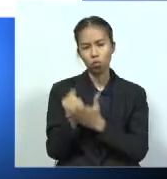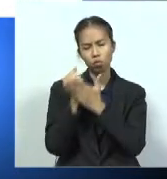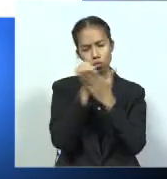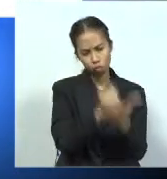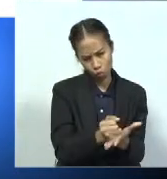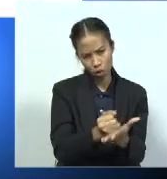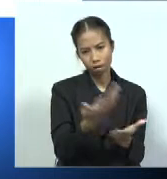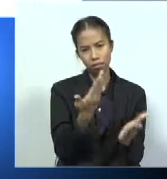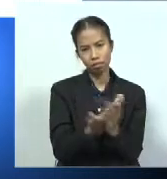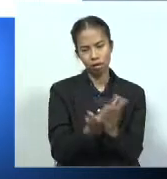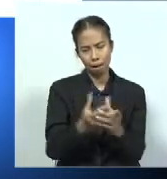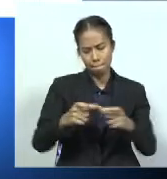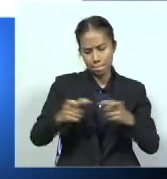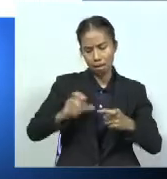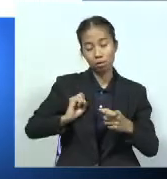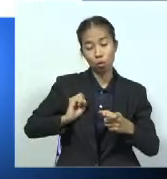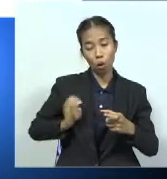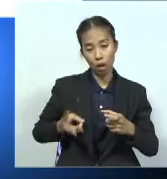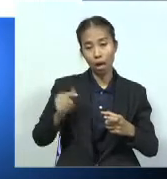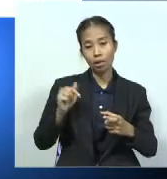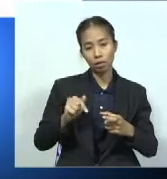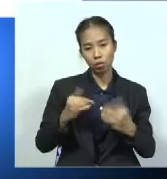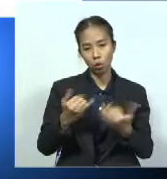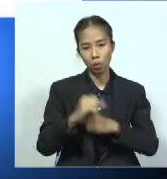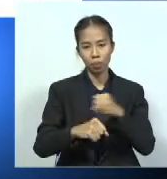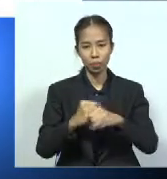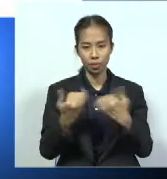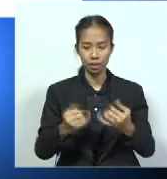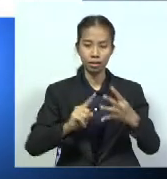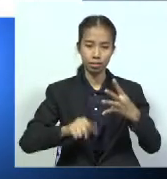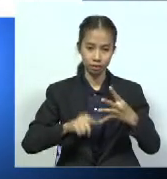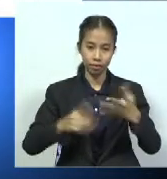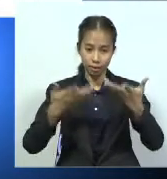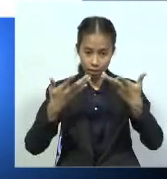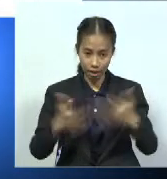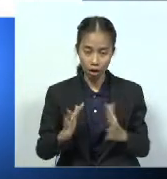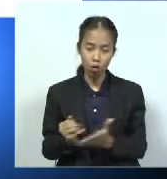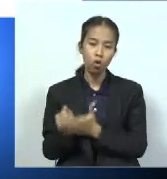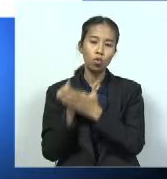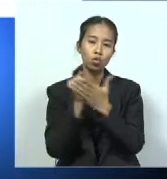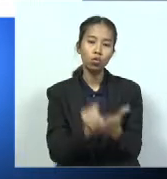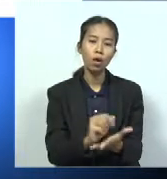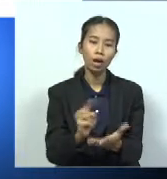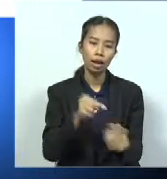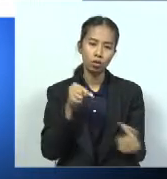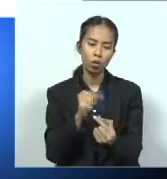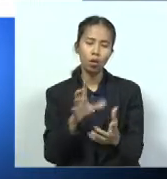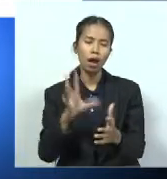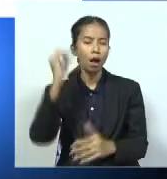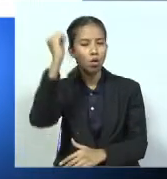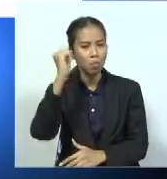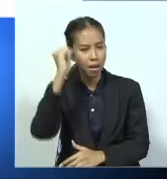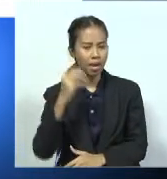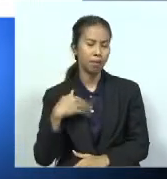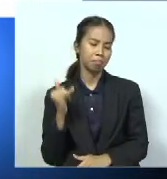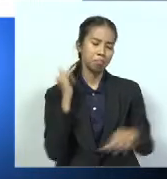ระค่าใช้จ่ายของผู้ที่ถือบัตรสวัสดิการแห่งรัฐในช่วงปลายปีนอกจากนี้ยังช่วยเหลือค่าเดินทางรักษาพยาบาลส